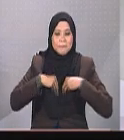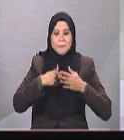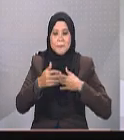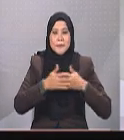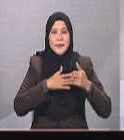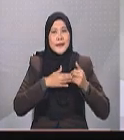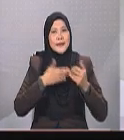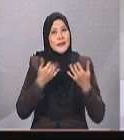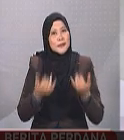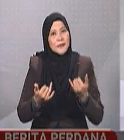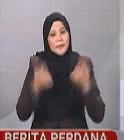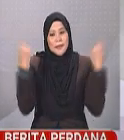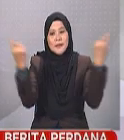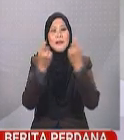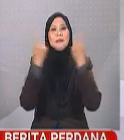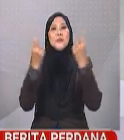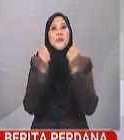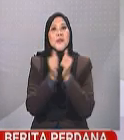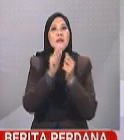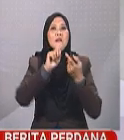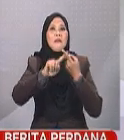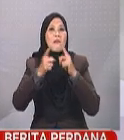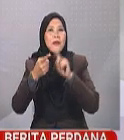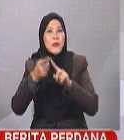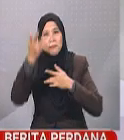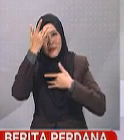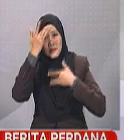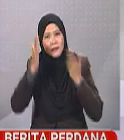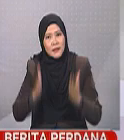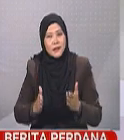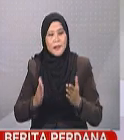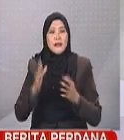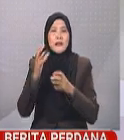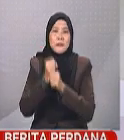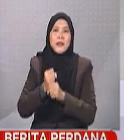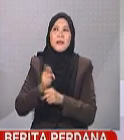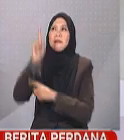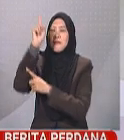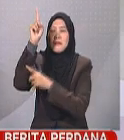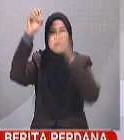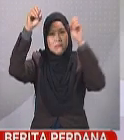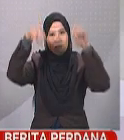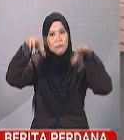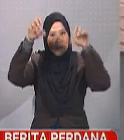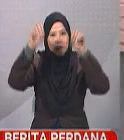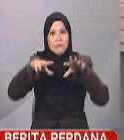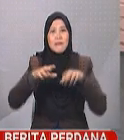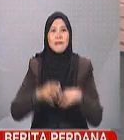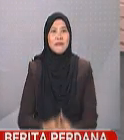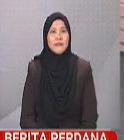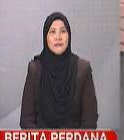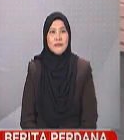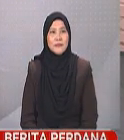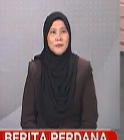yang bakal disambut bersama rakan-rakan pesakit mendapat keberkatan.